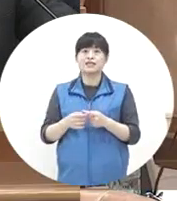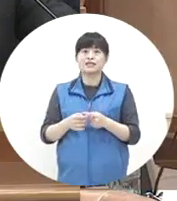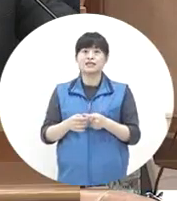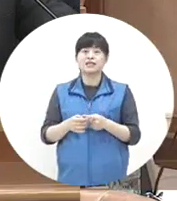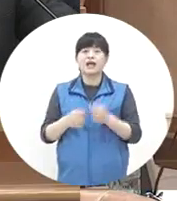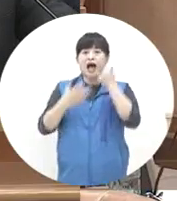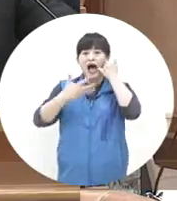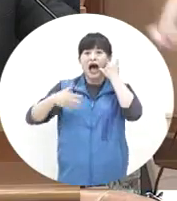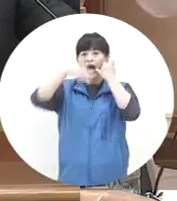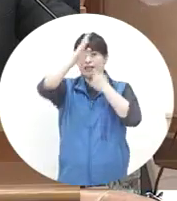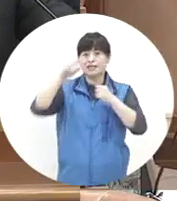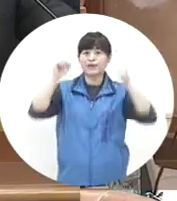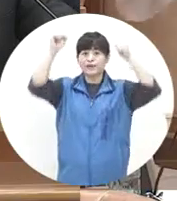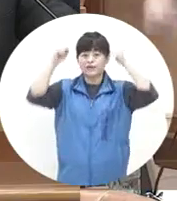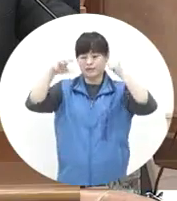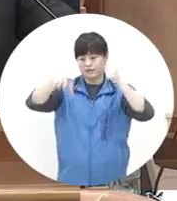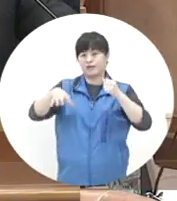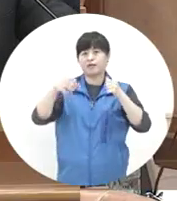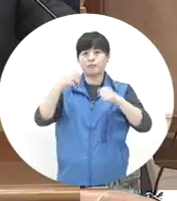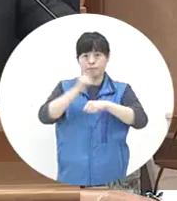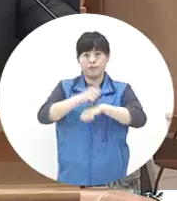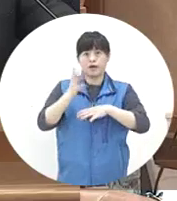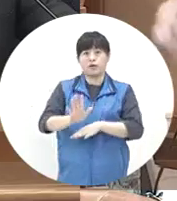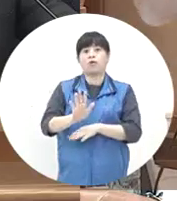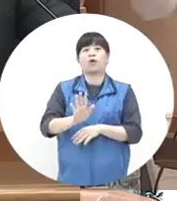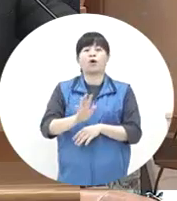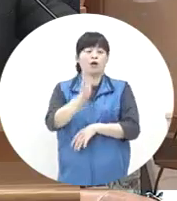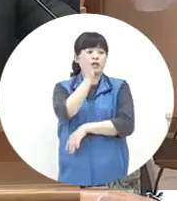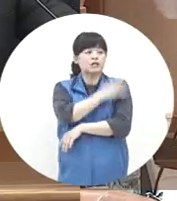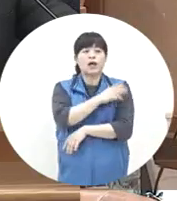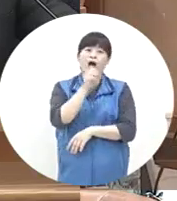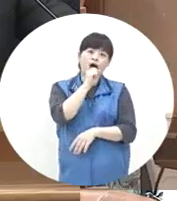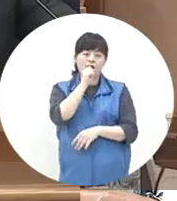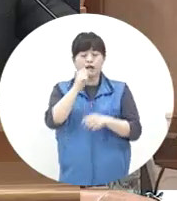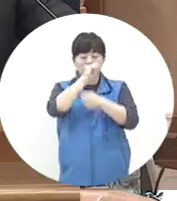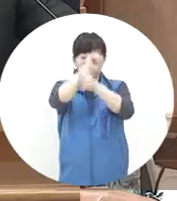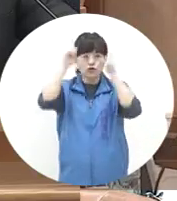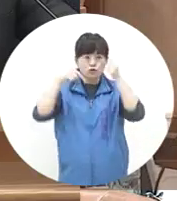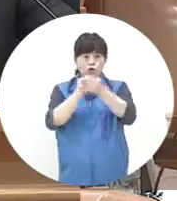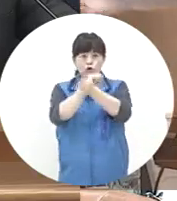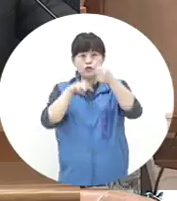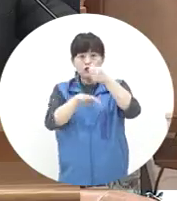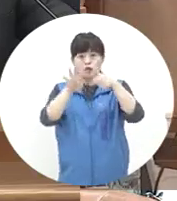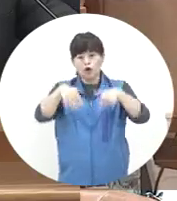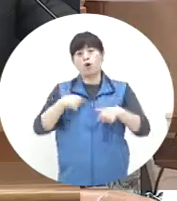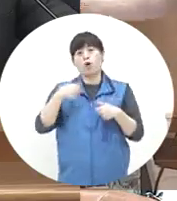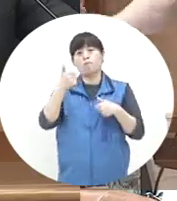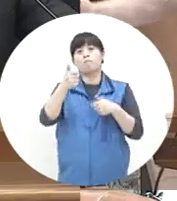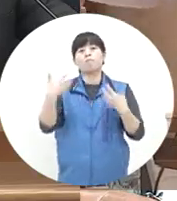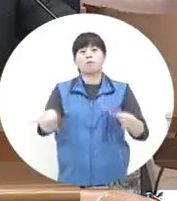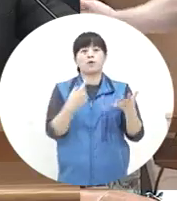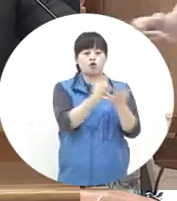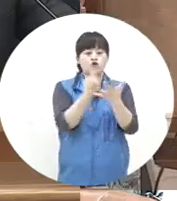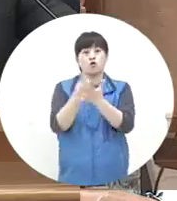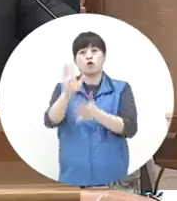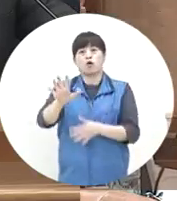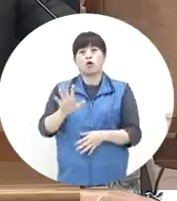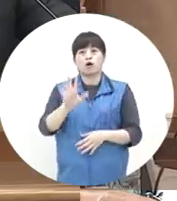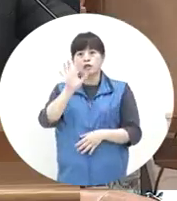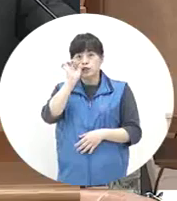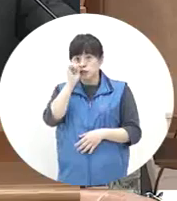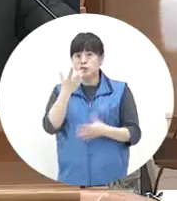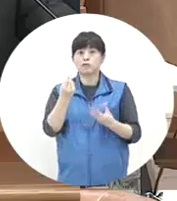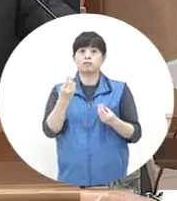运动场。哦，陈奕迅我有去啦，周杰伦我有去啊。啊，人那阵也没有说特别怎么样做，